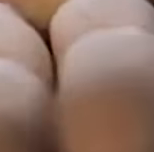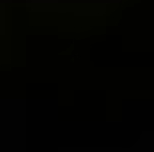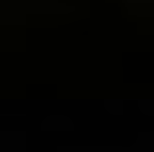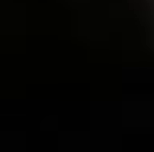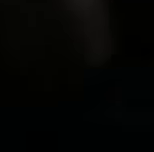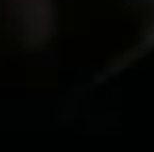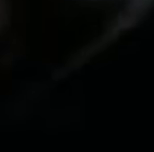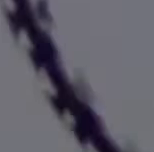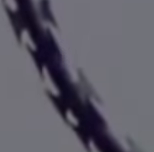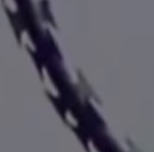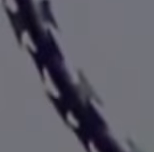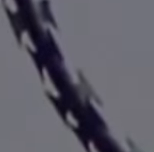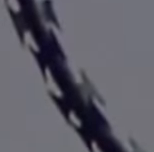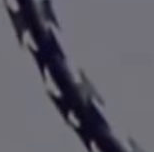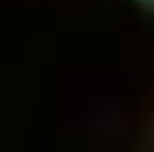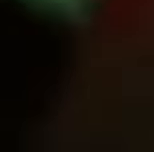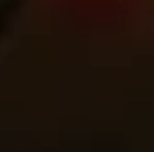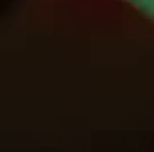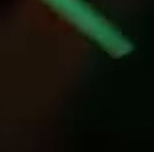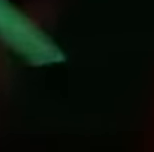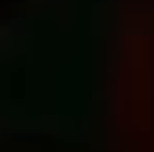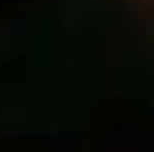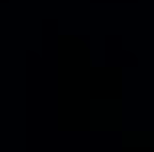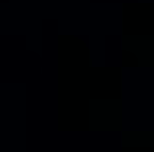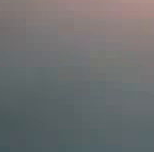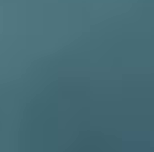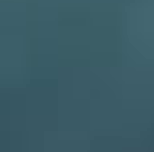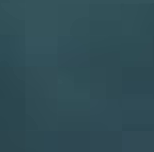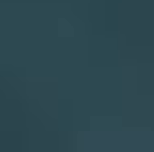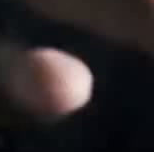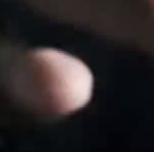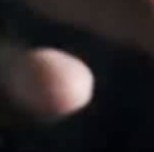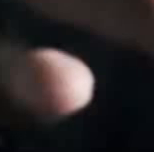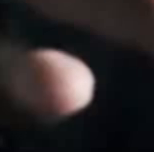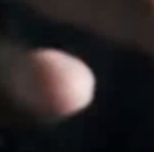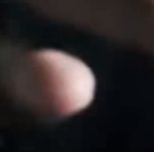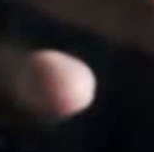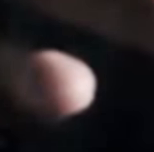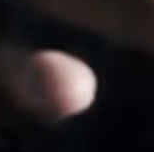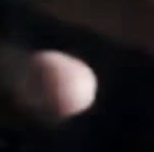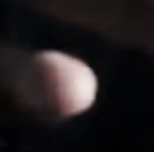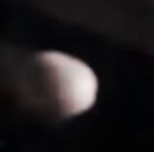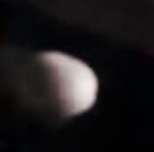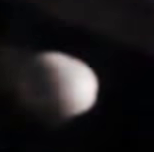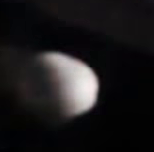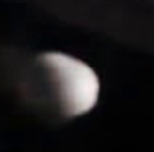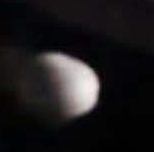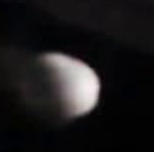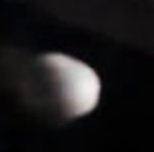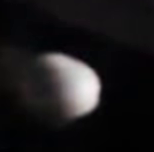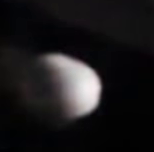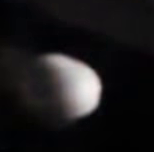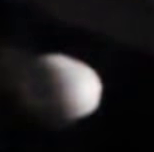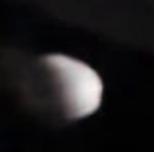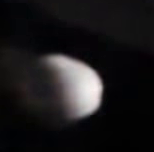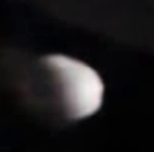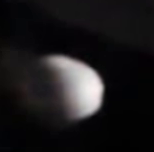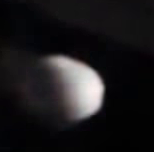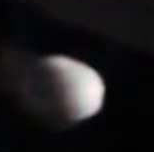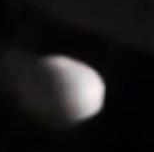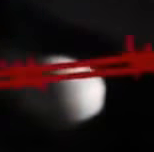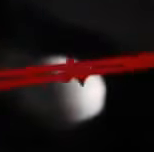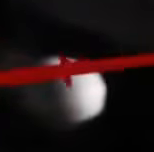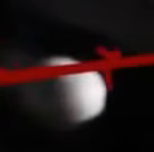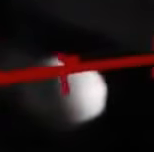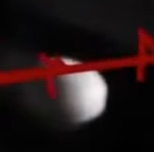Marami ang dinakip, kinulong, pinahirapan, pinatay, at ang iba hanggang ngayon hindi pa rin nakikita ang mga labi.